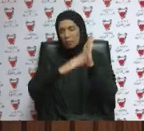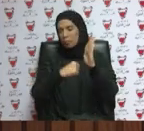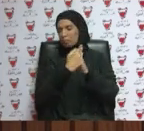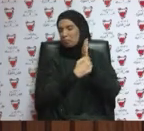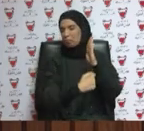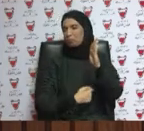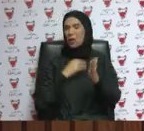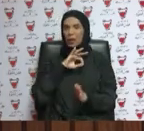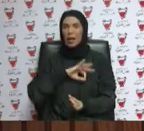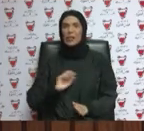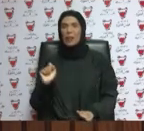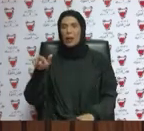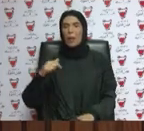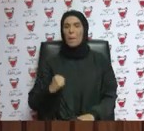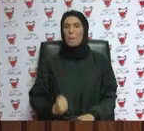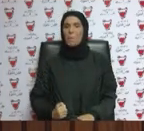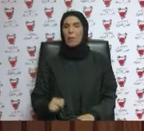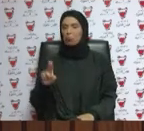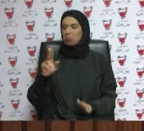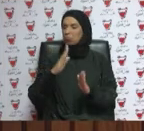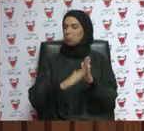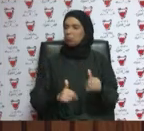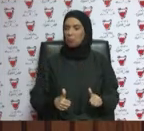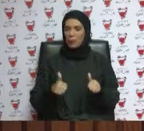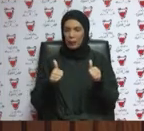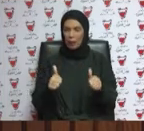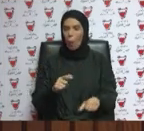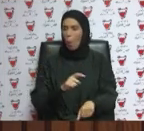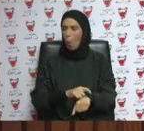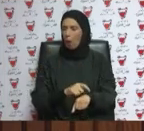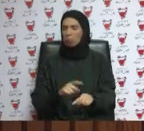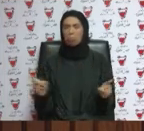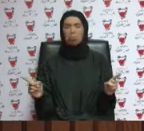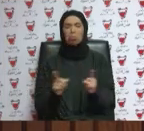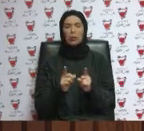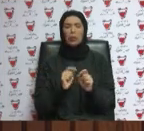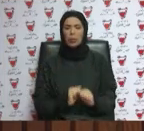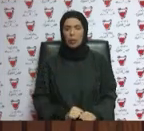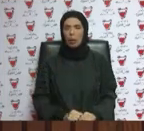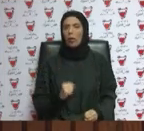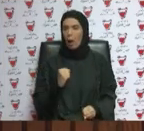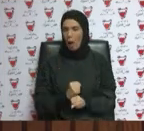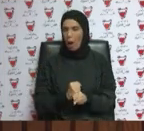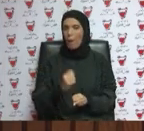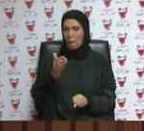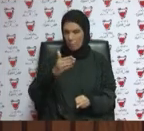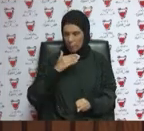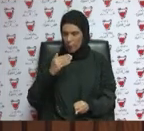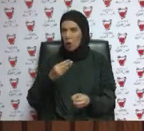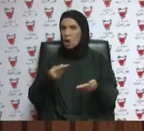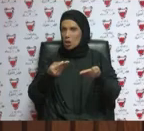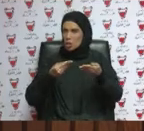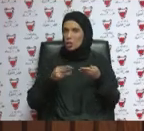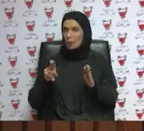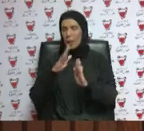مصلحة الوطن والمواطن وقدموا تقريرهم في فترة قصيرة، لكن نعلم أيضا أنه كان في عمل سبق حتى استلامهم للتقرير